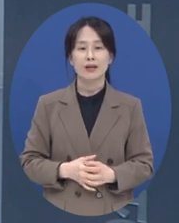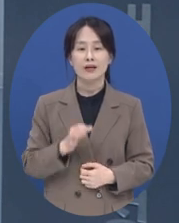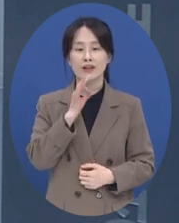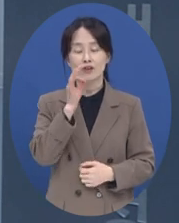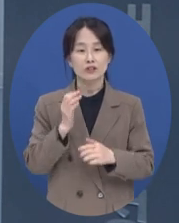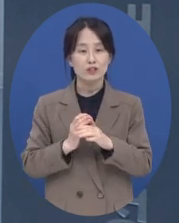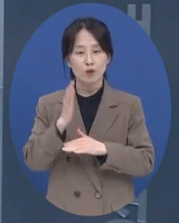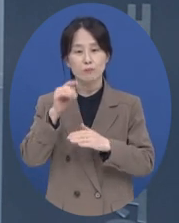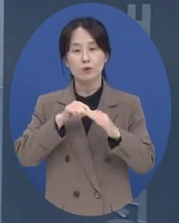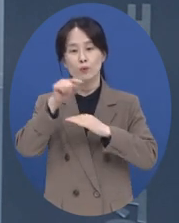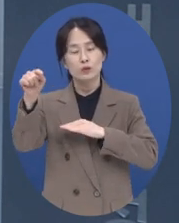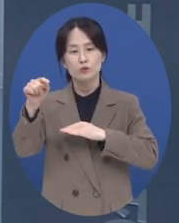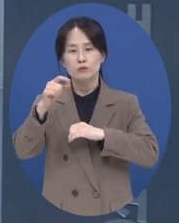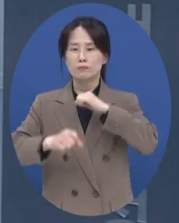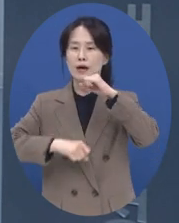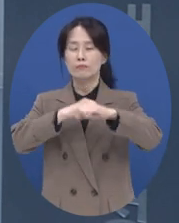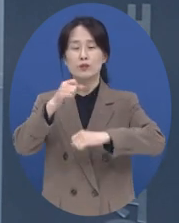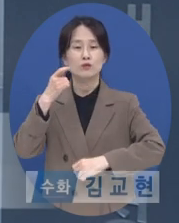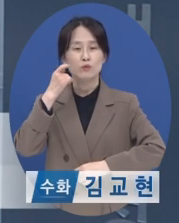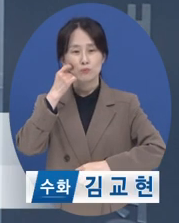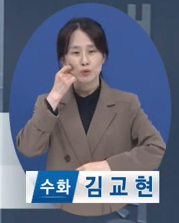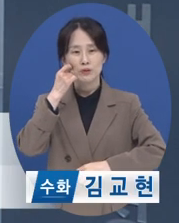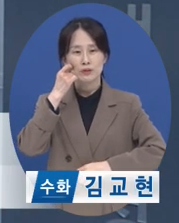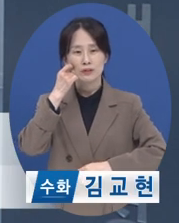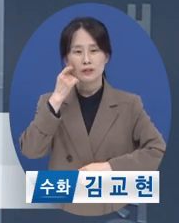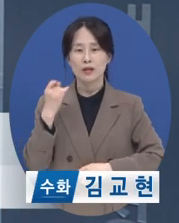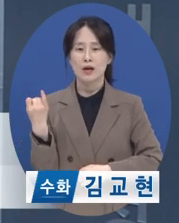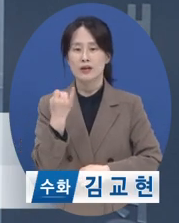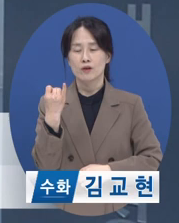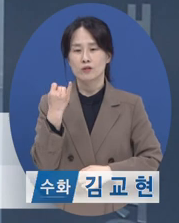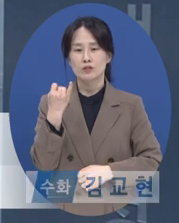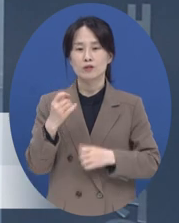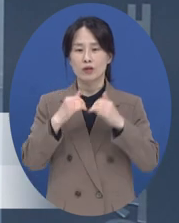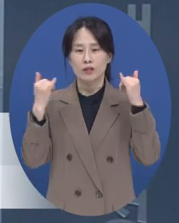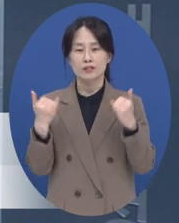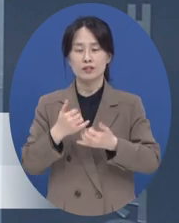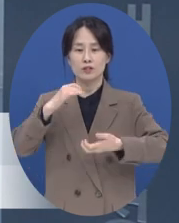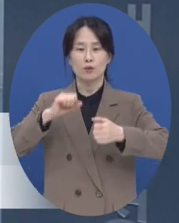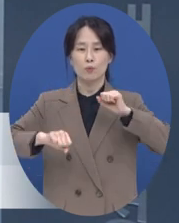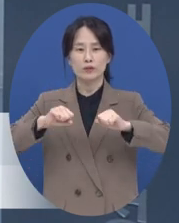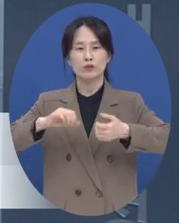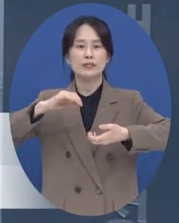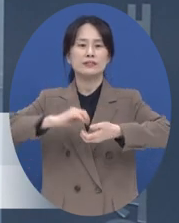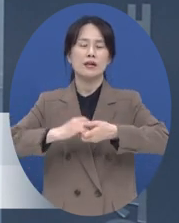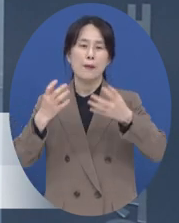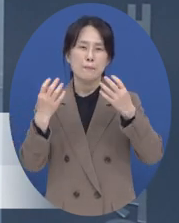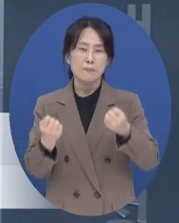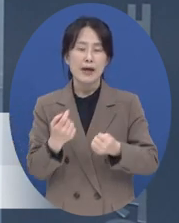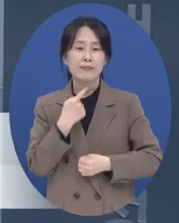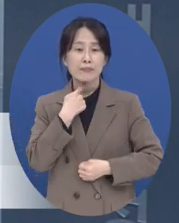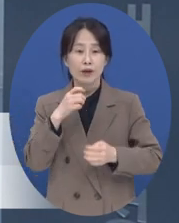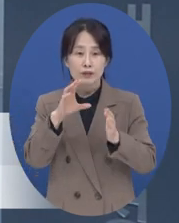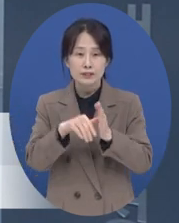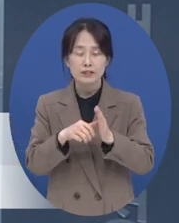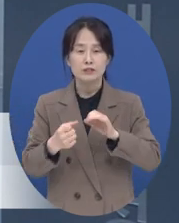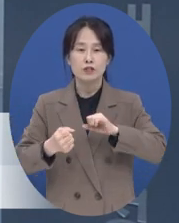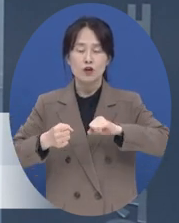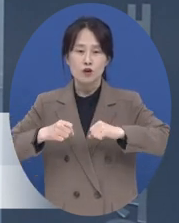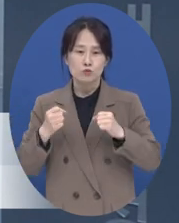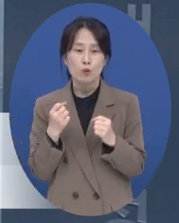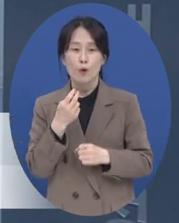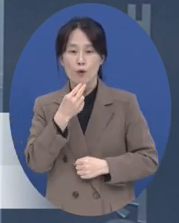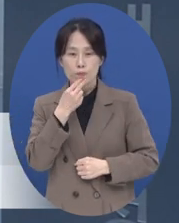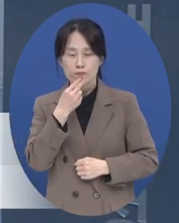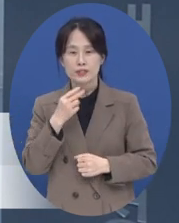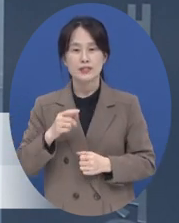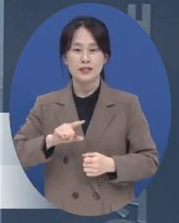열 살이 넘으면 외출 조차 마음대로 하지 못할 만큼 여성의 사회적 활동에 제약이 많던 시달 이에 굴하지 않고 이름의